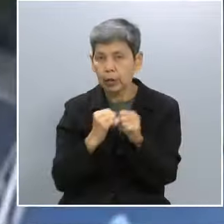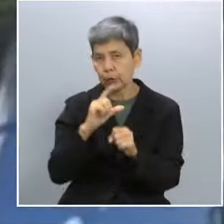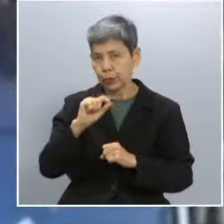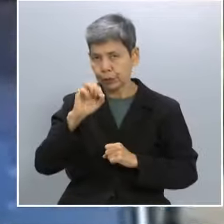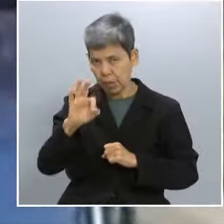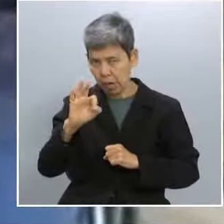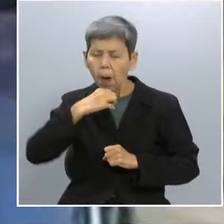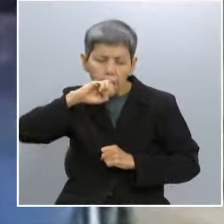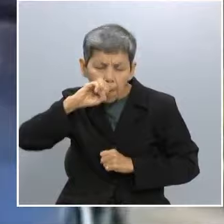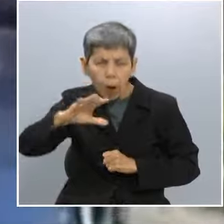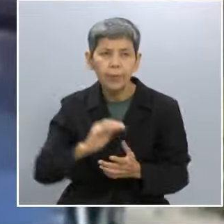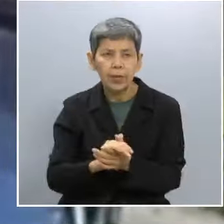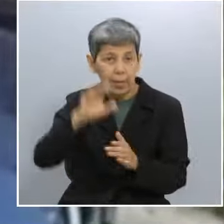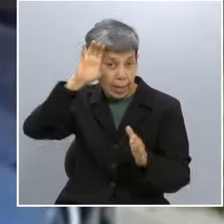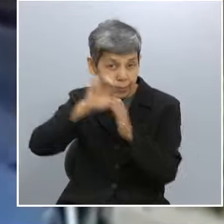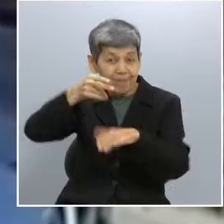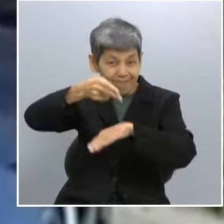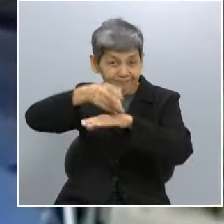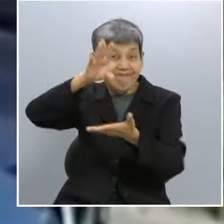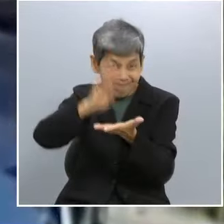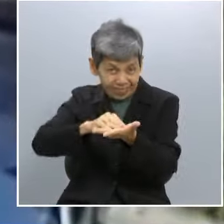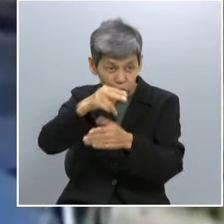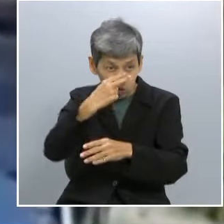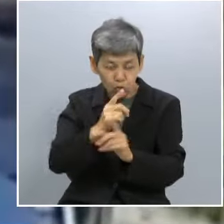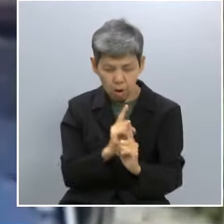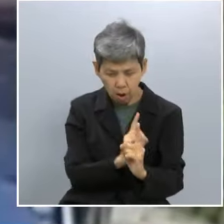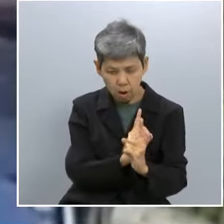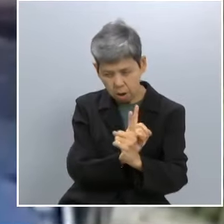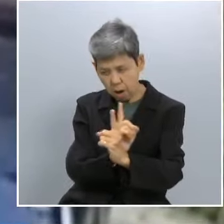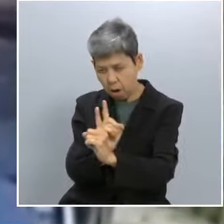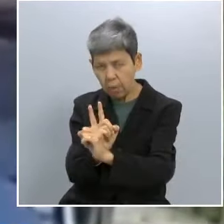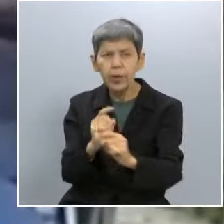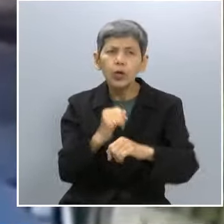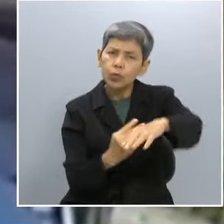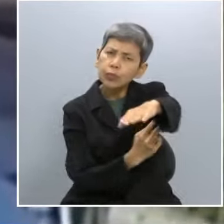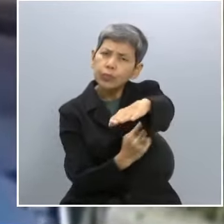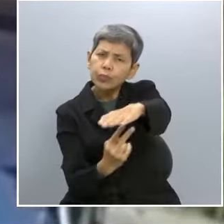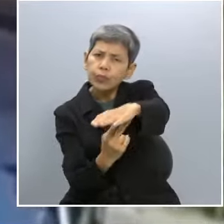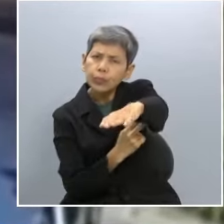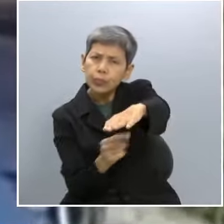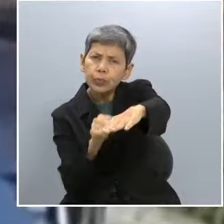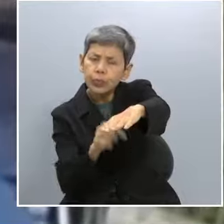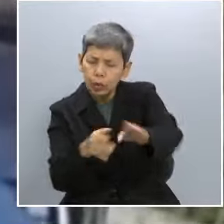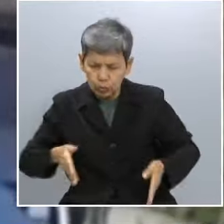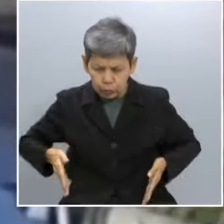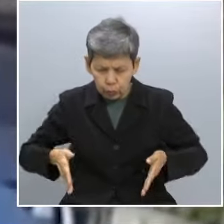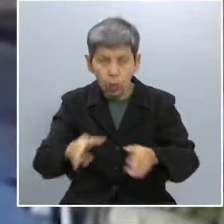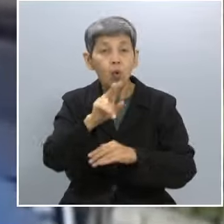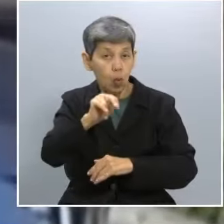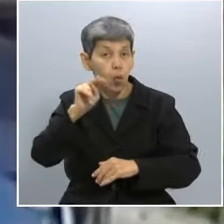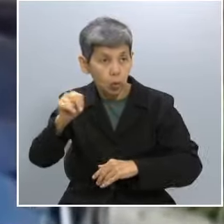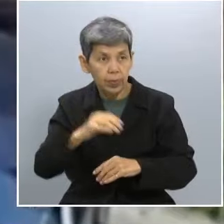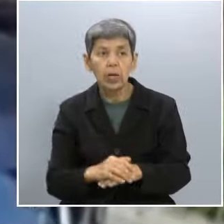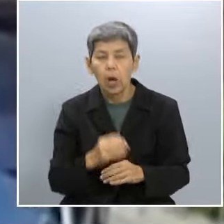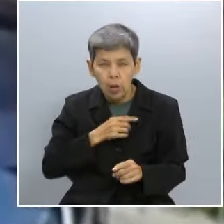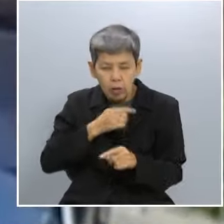ปีครับนำเอาภาพจากกล้องวงจรปิดนะฮะซึ่งบันทึกได้บริเวณใต้สะพานเจษดานะครับถนนเลี่ยงเมืองนนทบุรีครับไปจับ